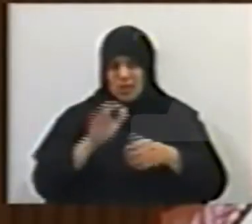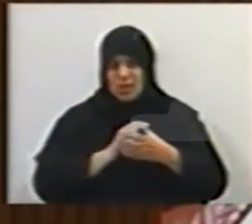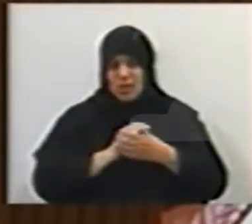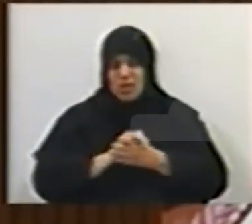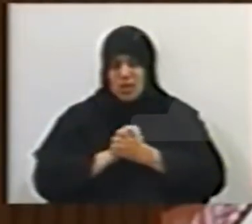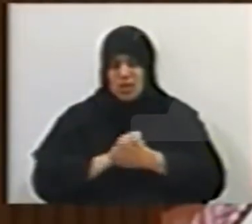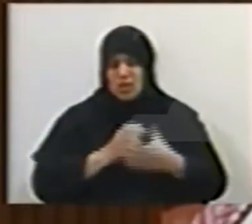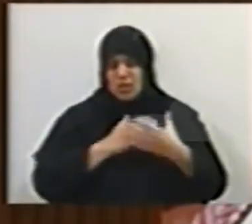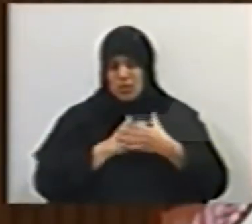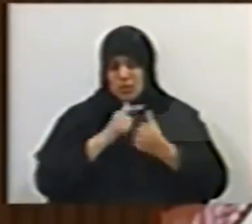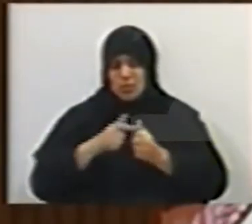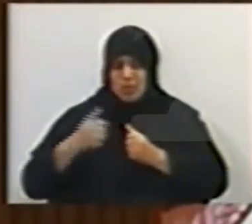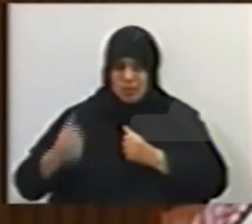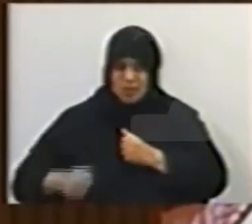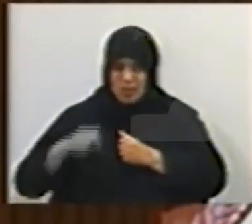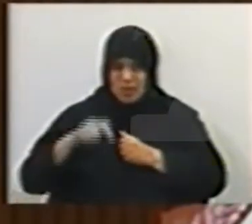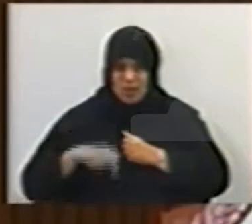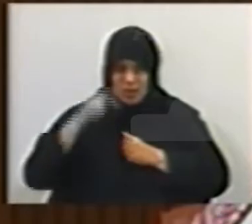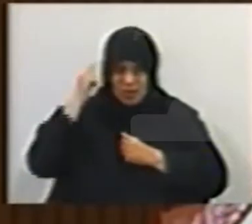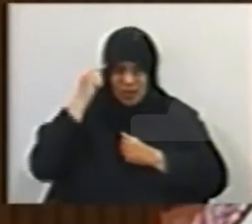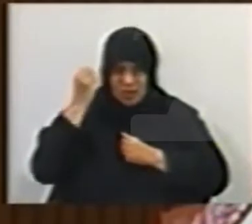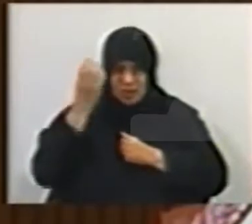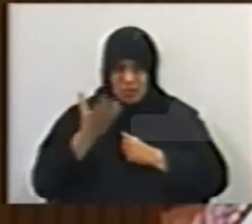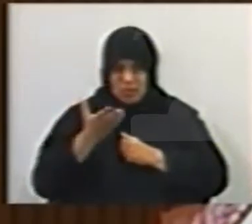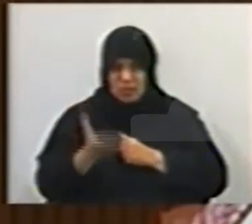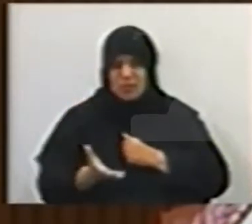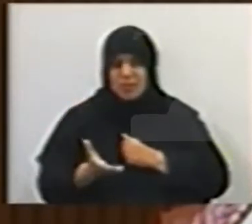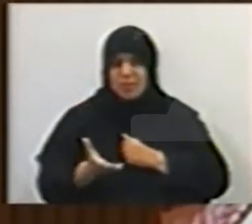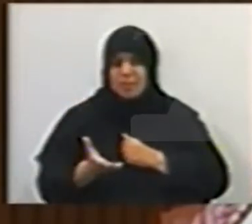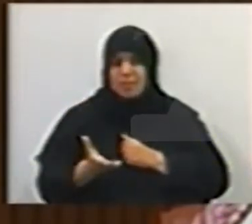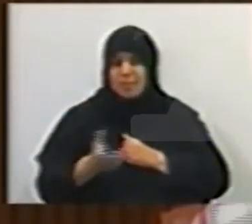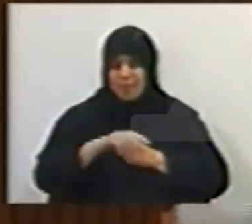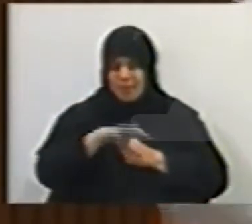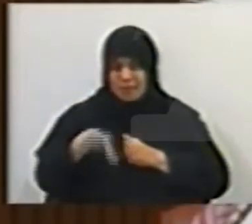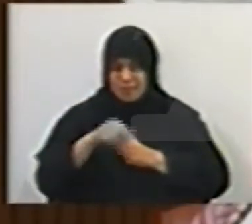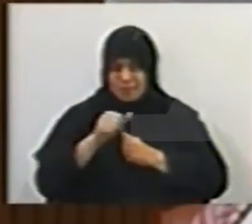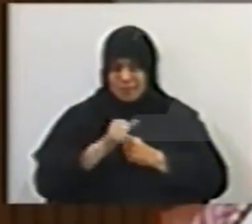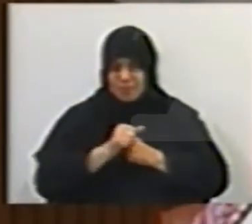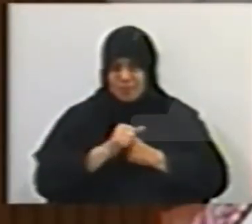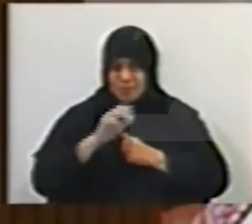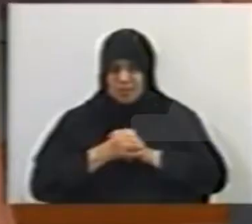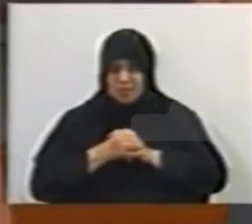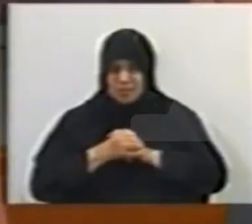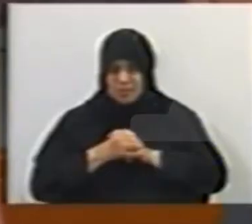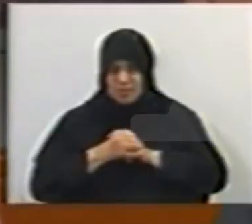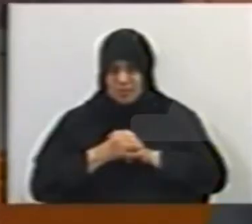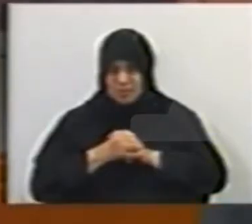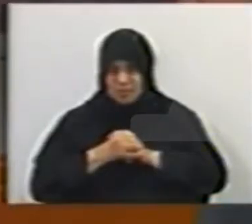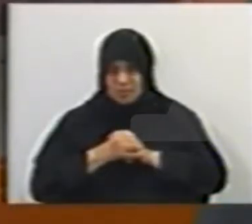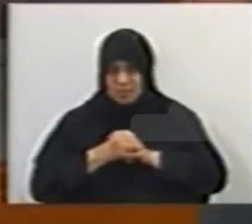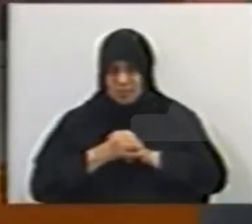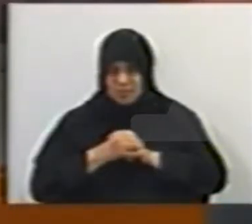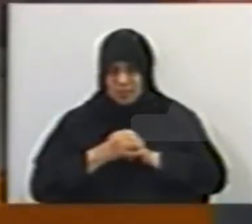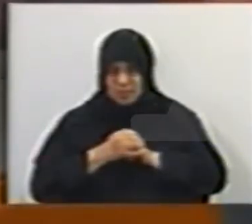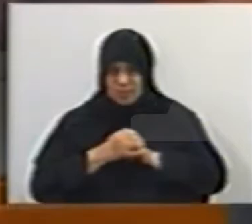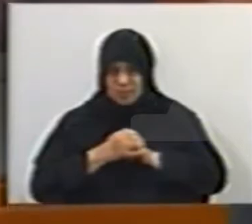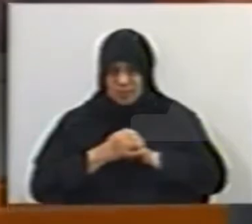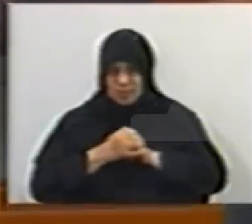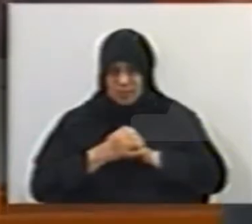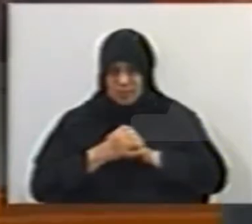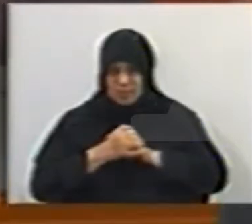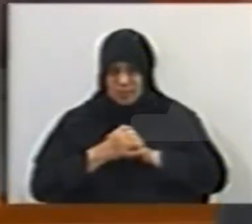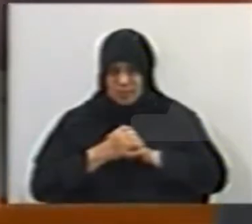هذا المقترح قدمناه على ناس كان ولائهم للخارج. هل من المعقول معالي